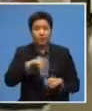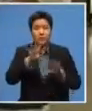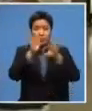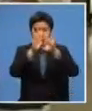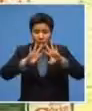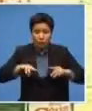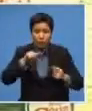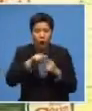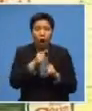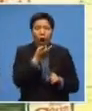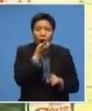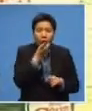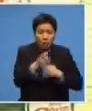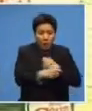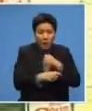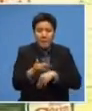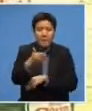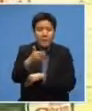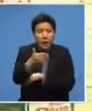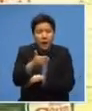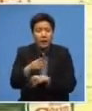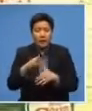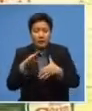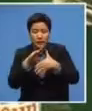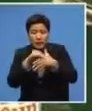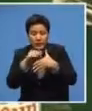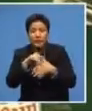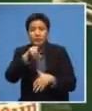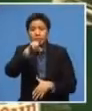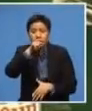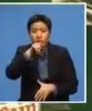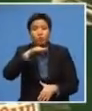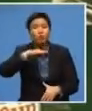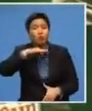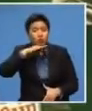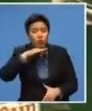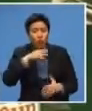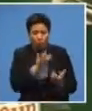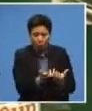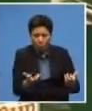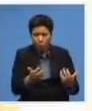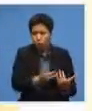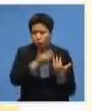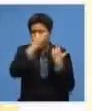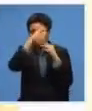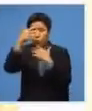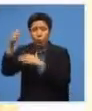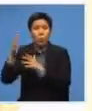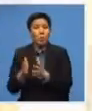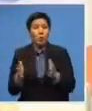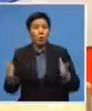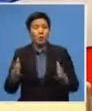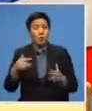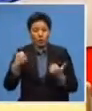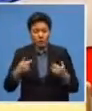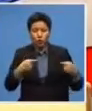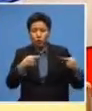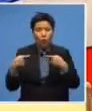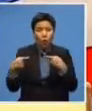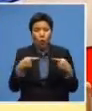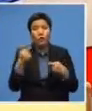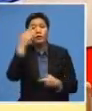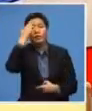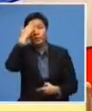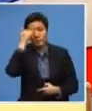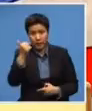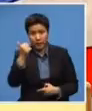อาหารเยอะแยะทั้งปลาทั้งเนื้อไก่หมูส่งออกไม่รู้เท่าไหร่นะเราก็ยังทะเลาะกันไปหน่อยใ